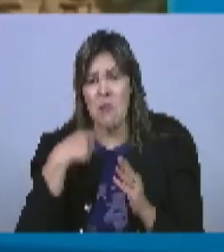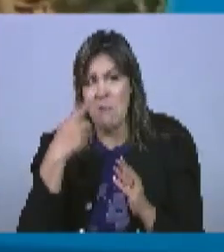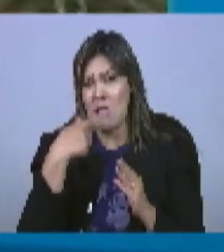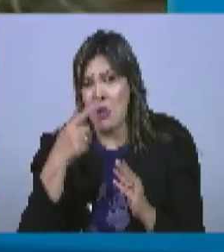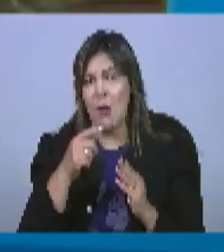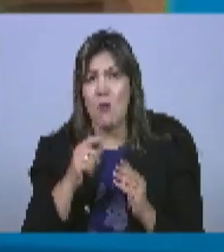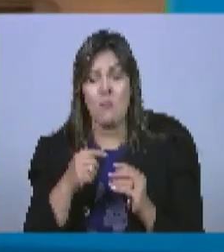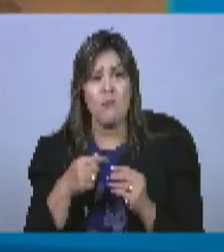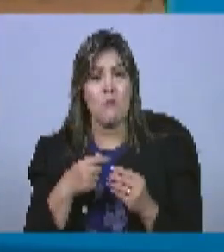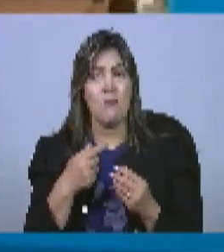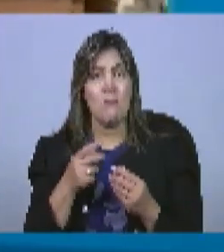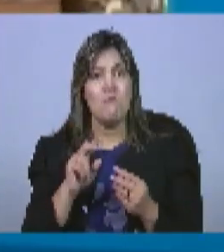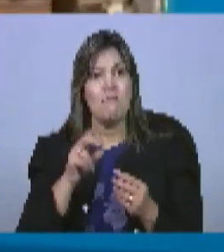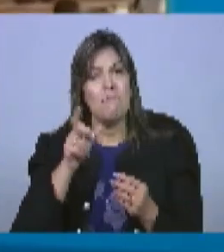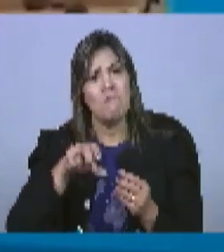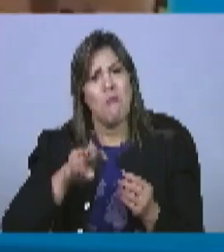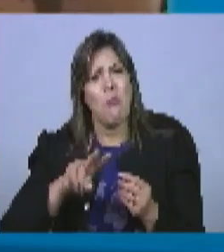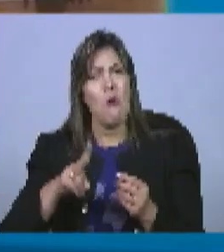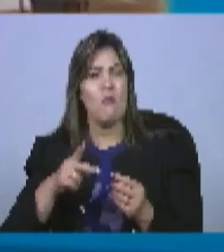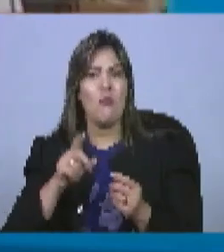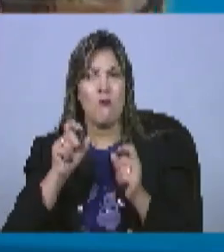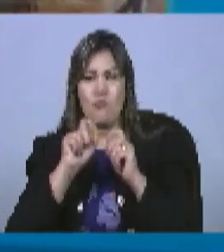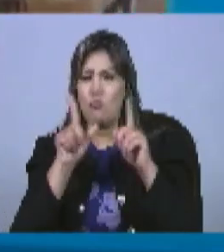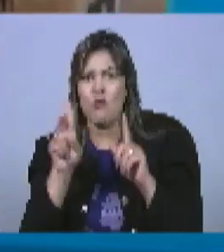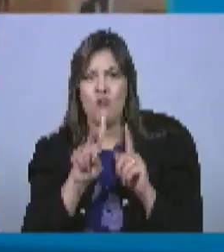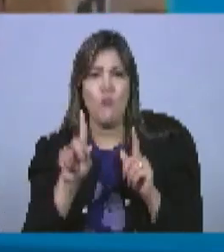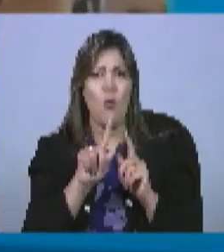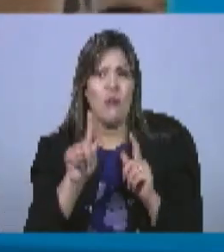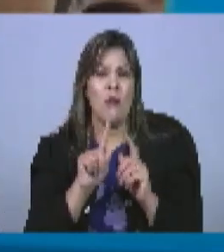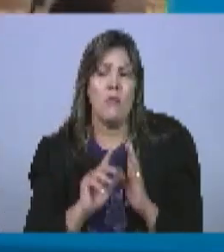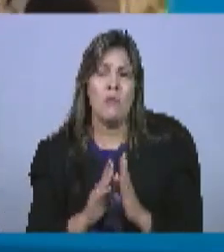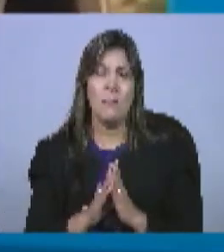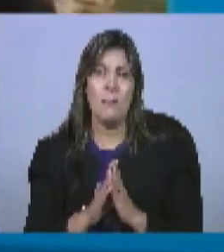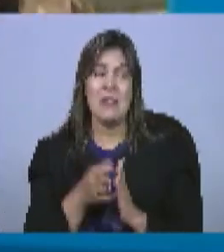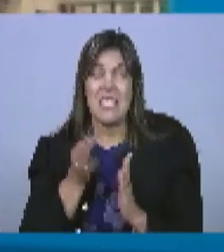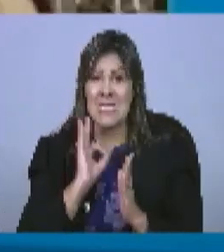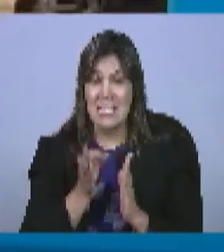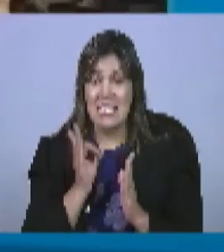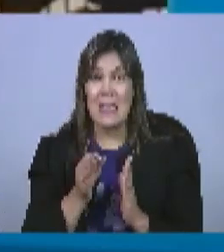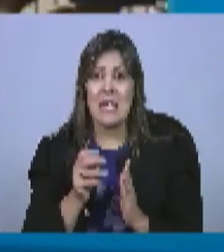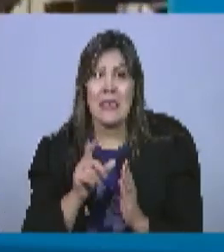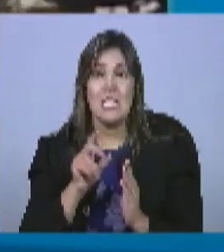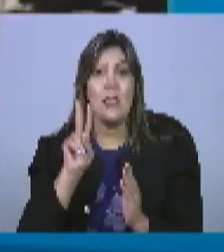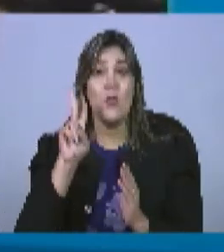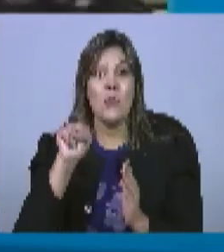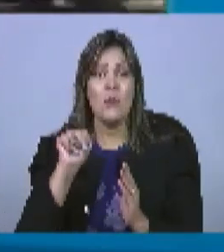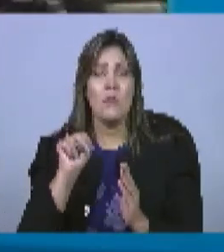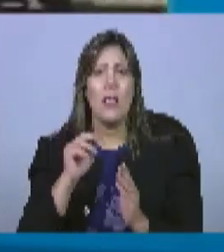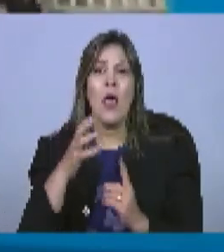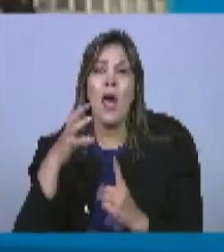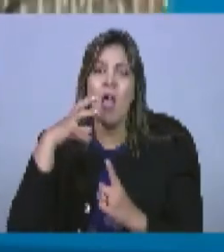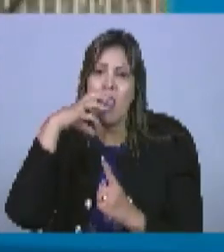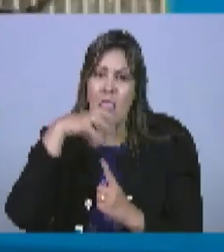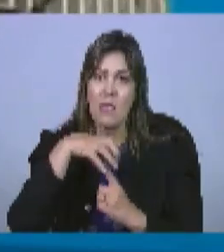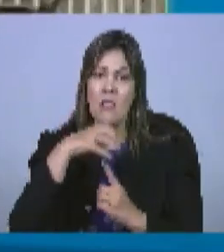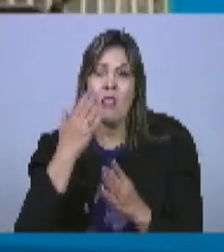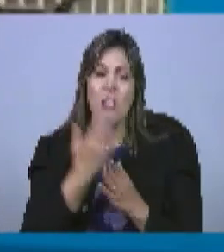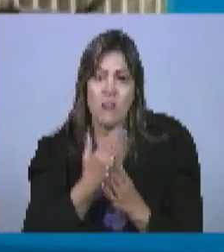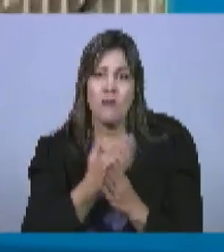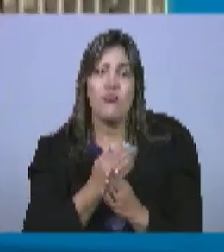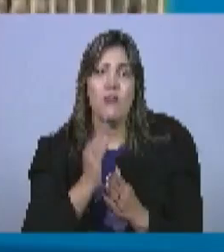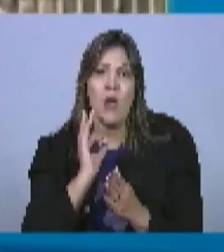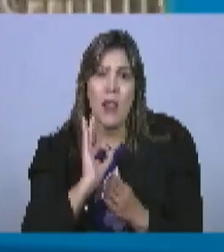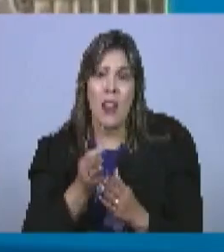وغير واضحه لكن طبعا مؤكد يعني قد تستخدم الولايات المتحده ضغطها من اجل اتمام